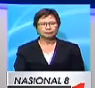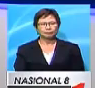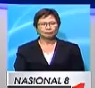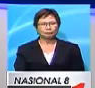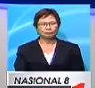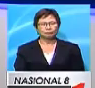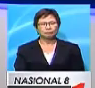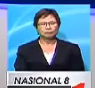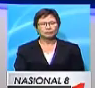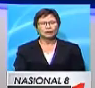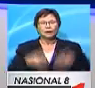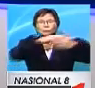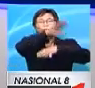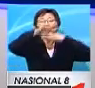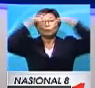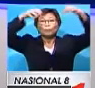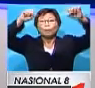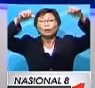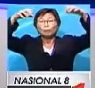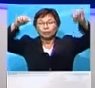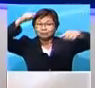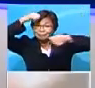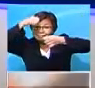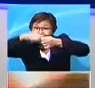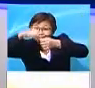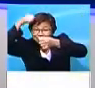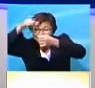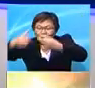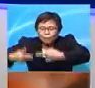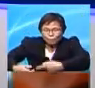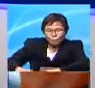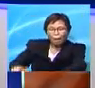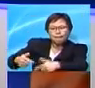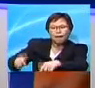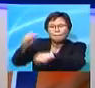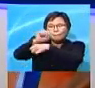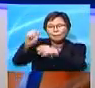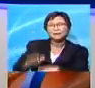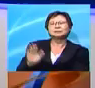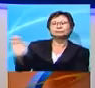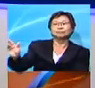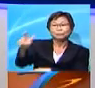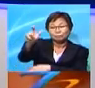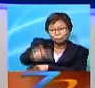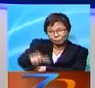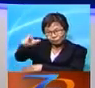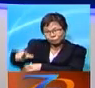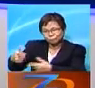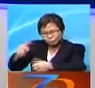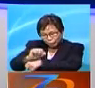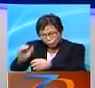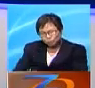esok majikan itu diingatkan Kean kepada merekat